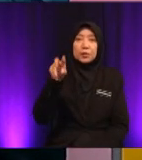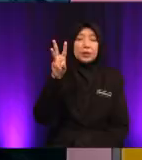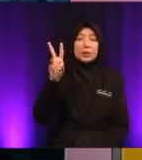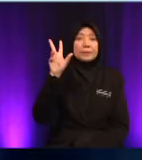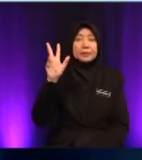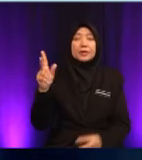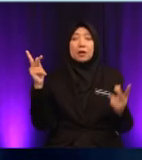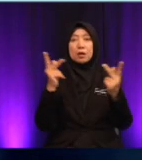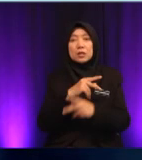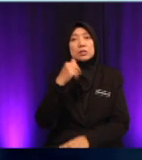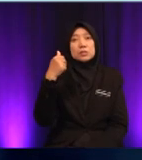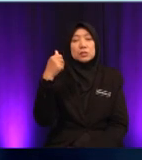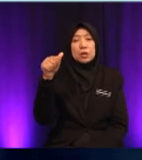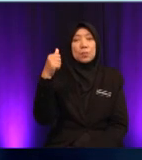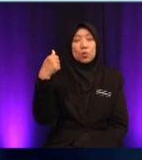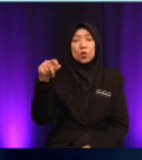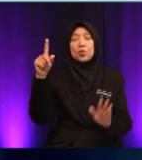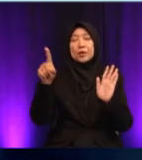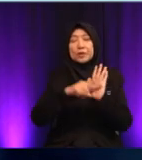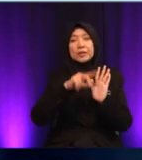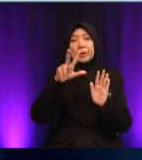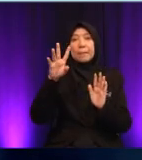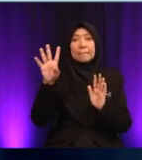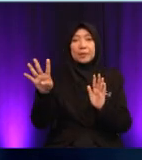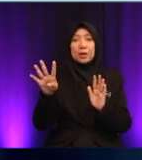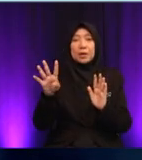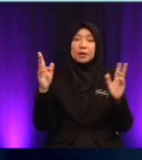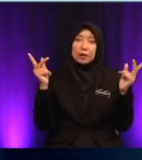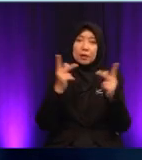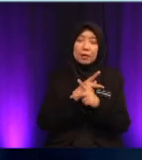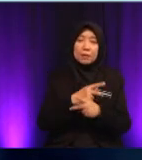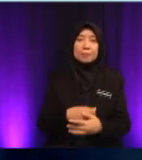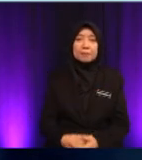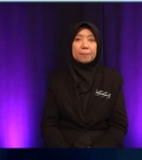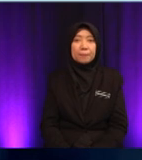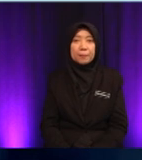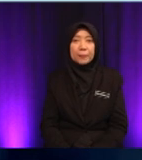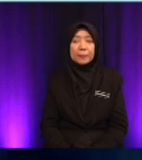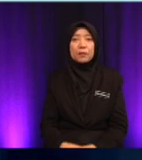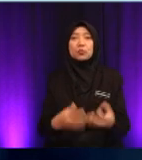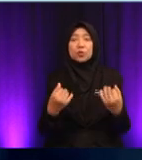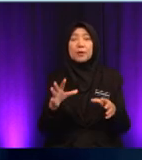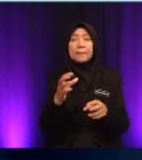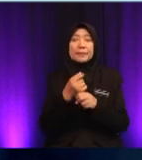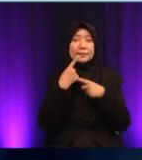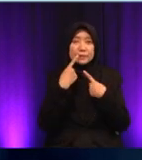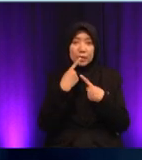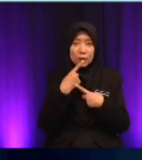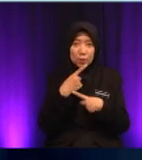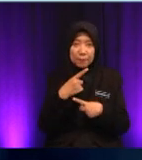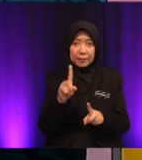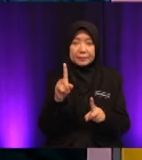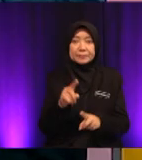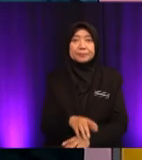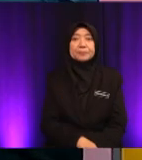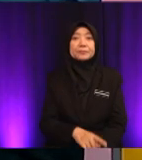10 dengan negatif 34 darat saja dengan 6 dan 15 yang kita dapat tadi oke dapat jawaban